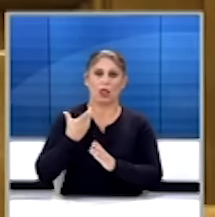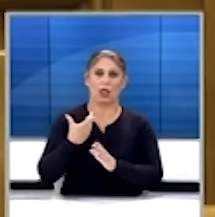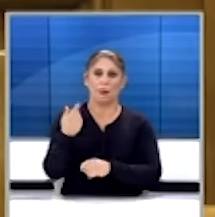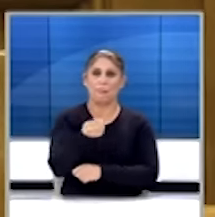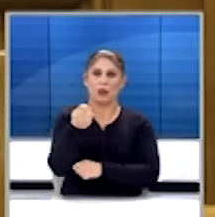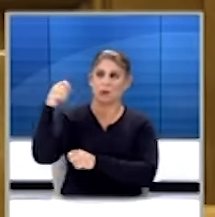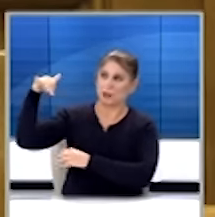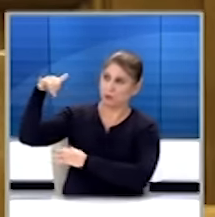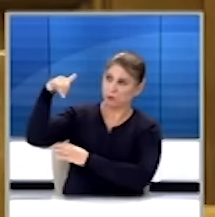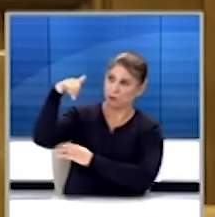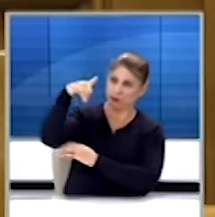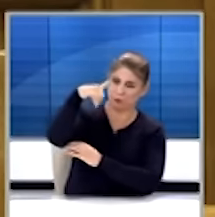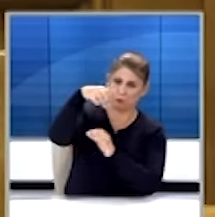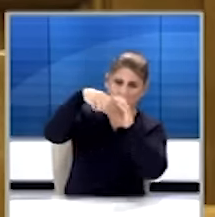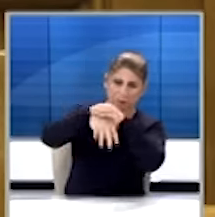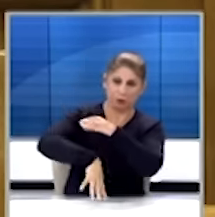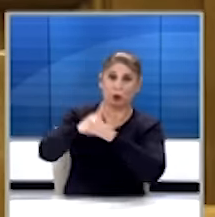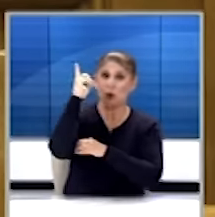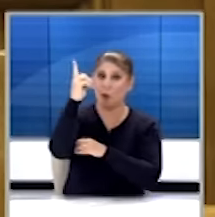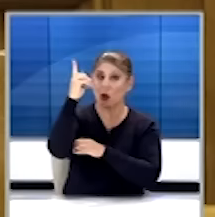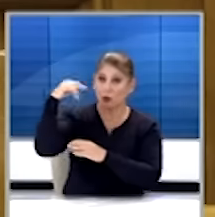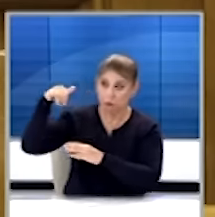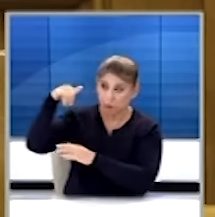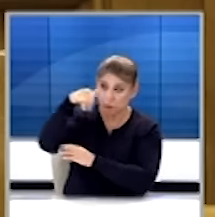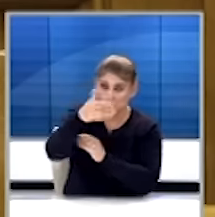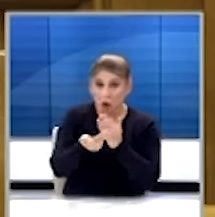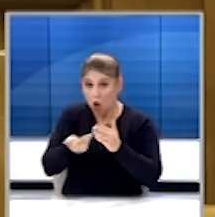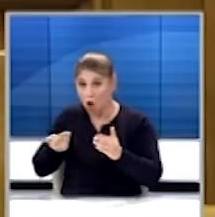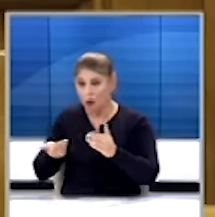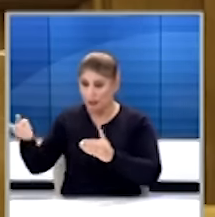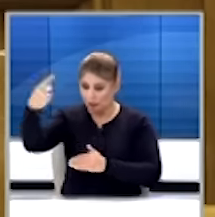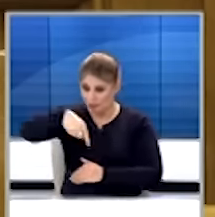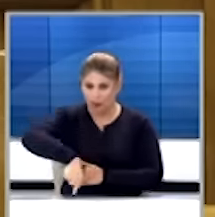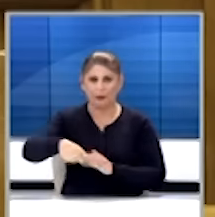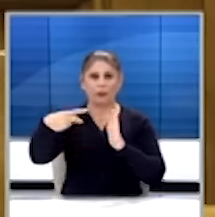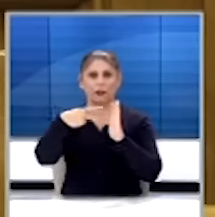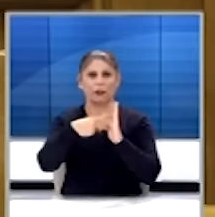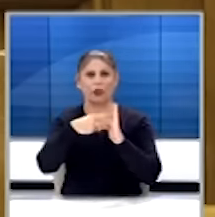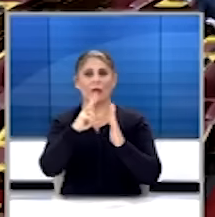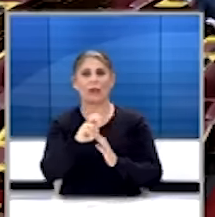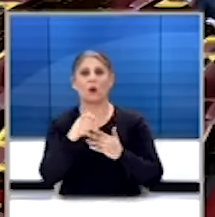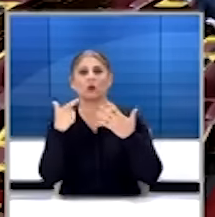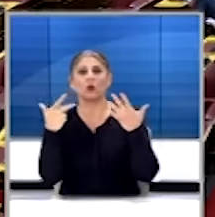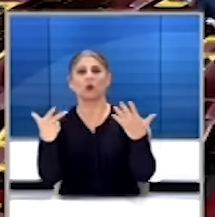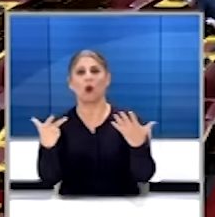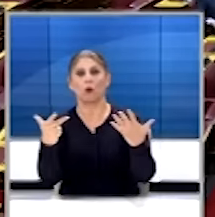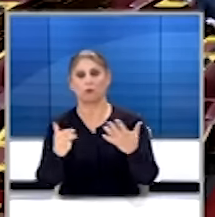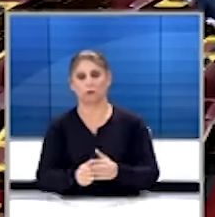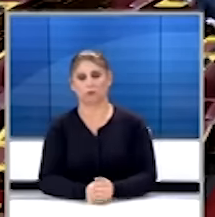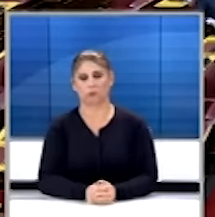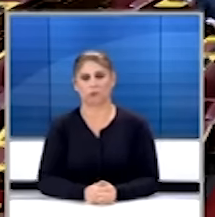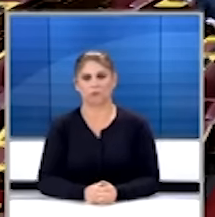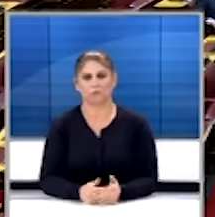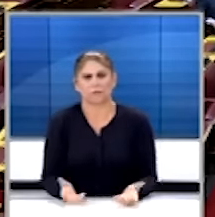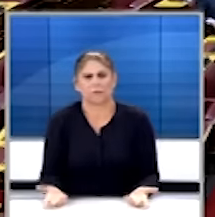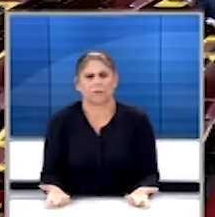πυροσβεστικών αεροσκαφών, που το πρώτο θα έρθει το νωρίτερο το 2028. Τι κι